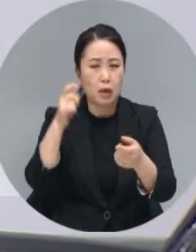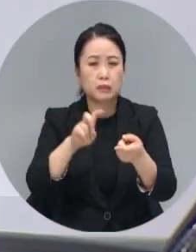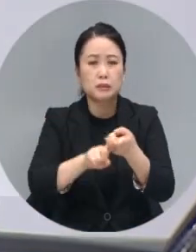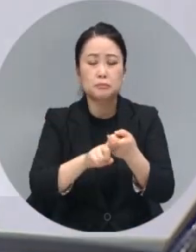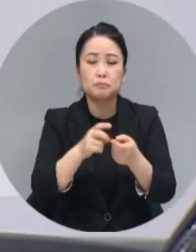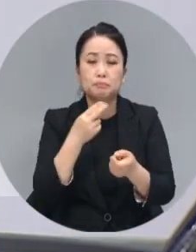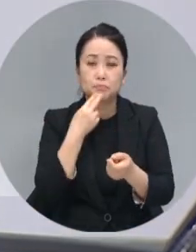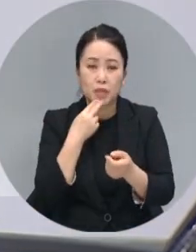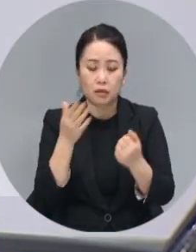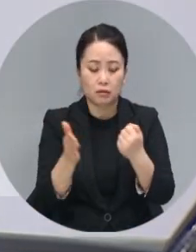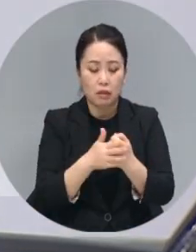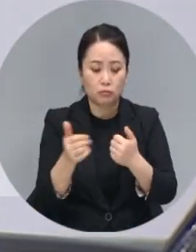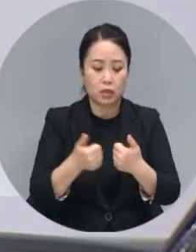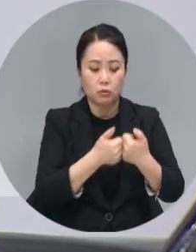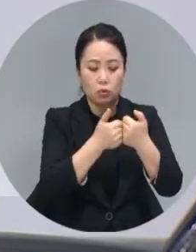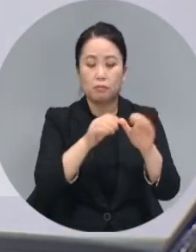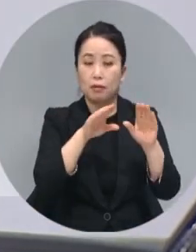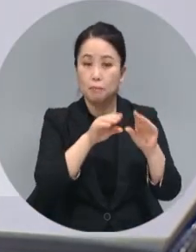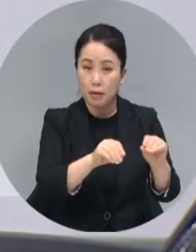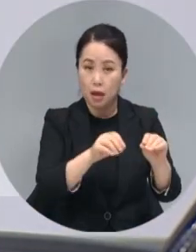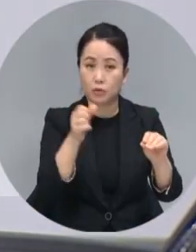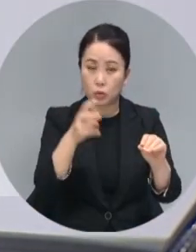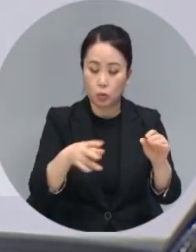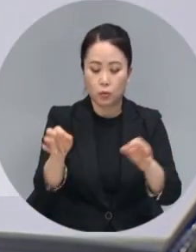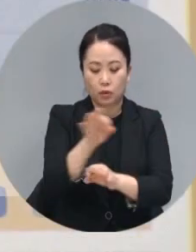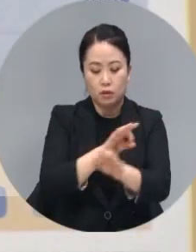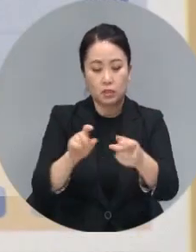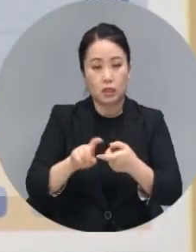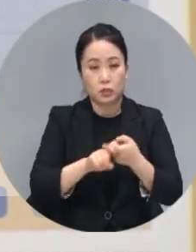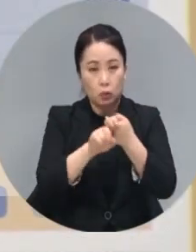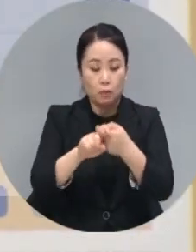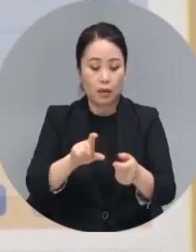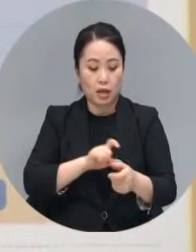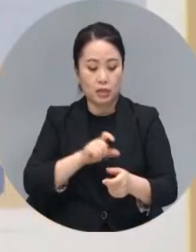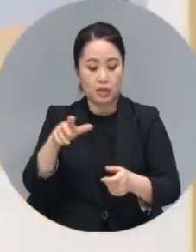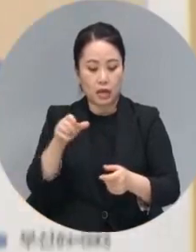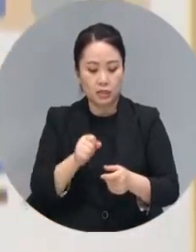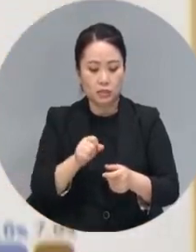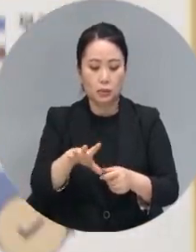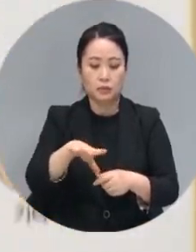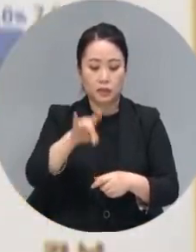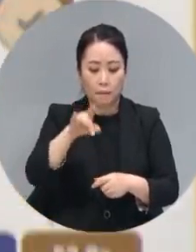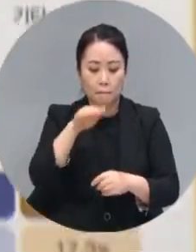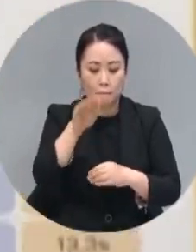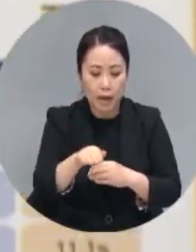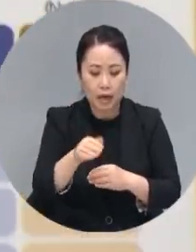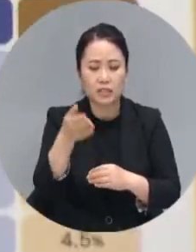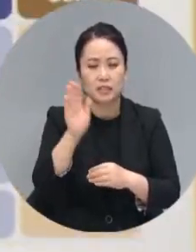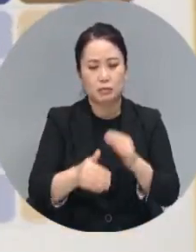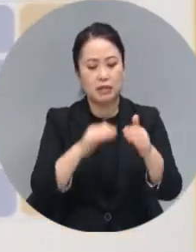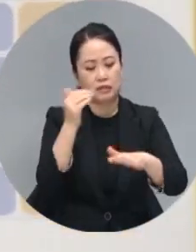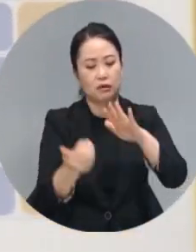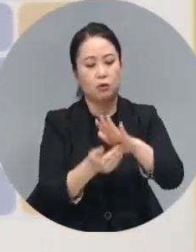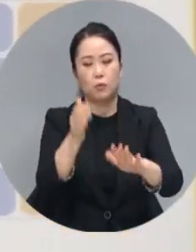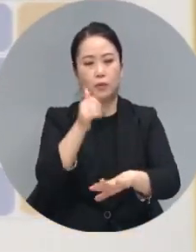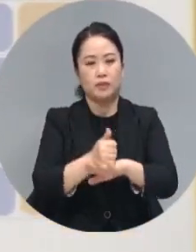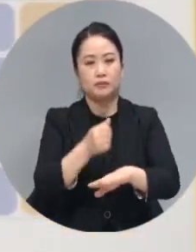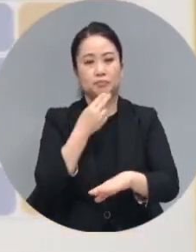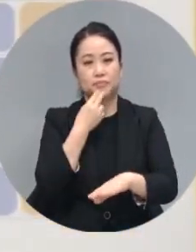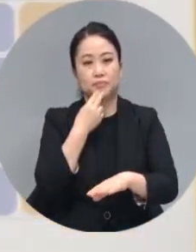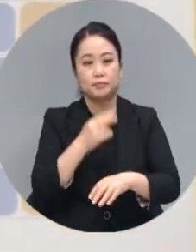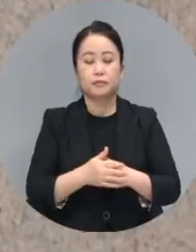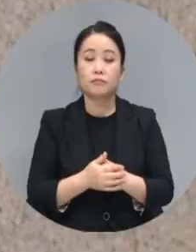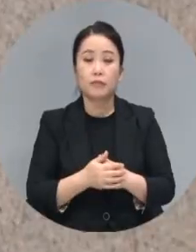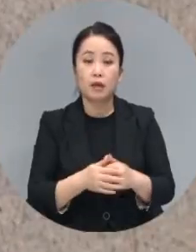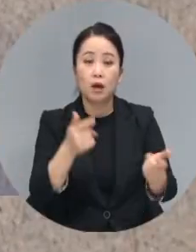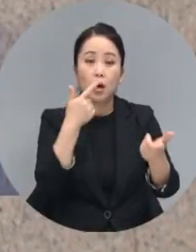상태. 경제동맹이라는 이름으로 겨우 첫발을 뗐지만 아직 성과는 없습니다. 부울경